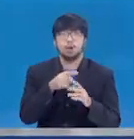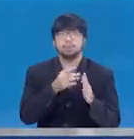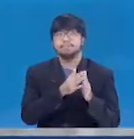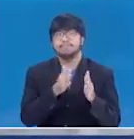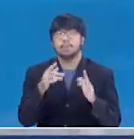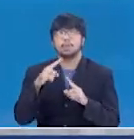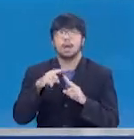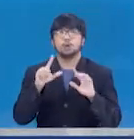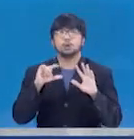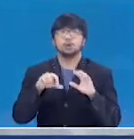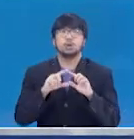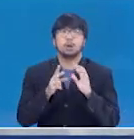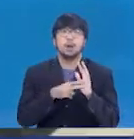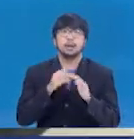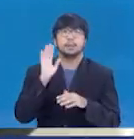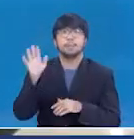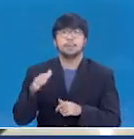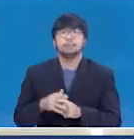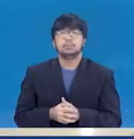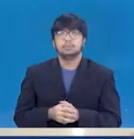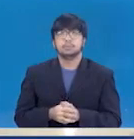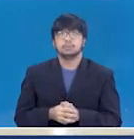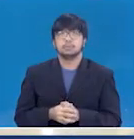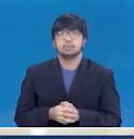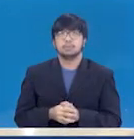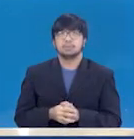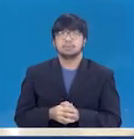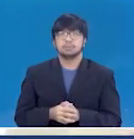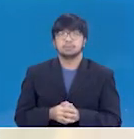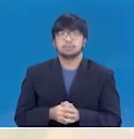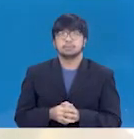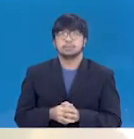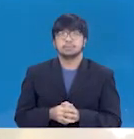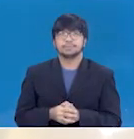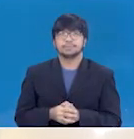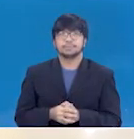Dari Badung, Bali, Bagus Alit, iNews melaporkan.